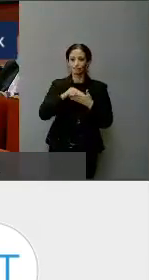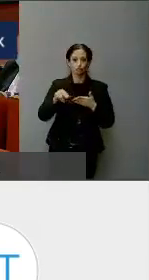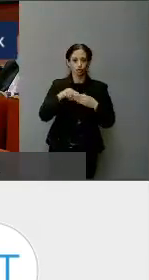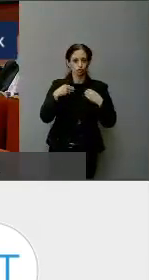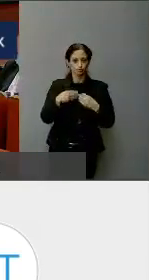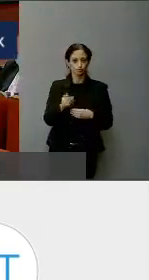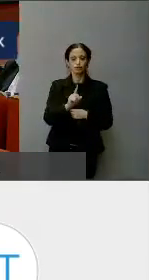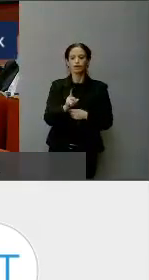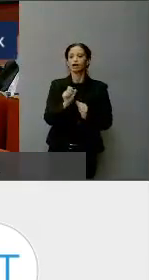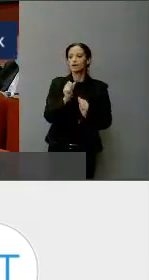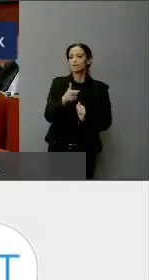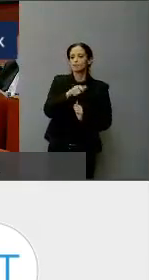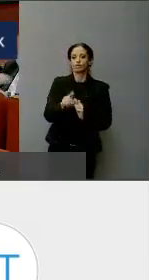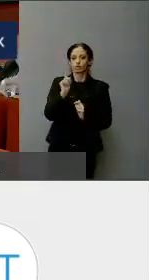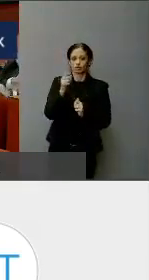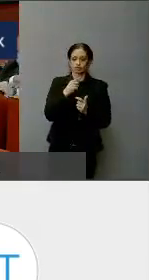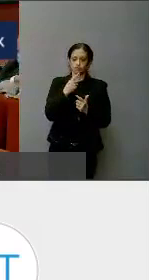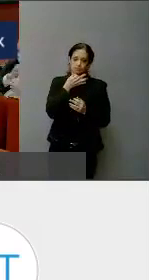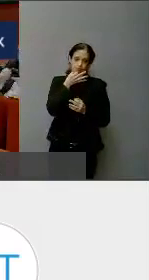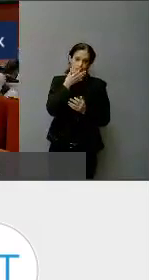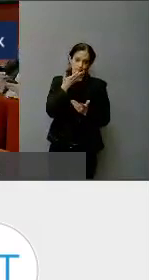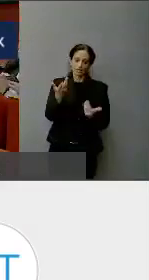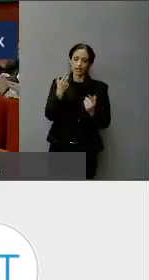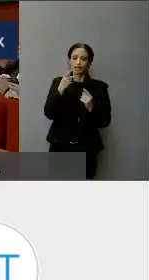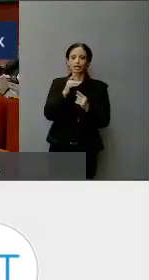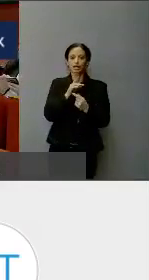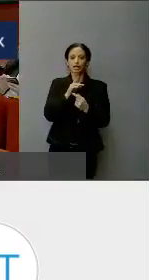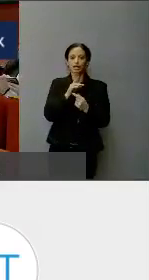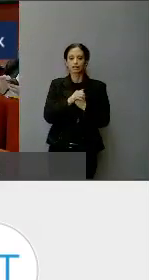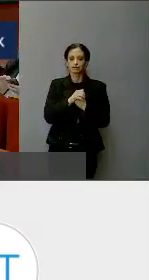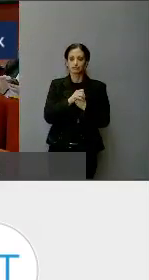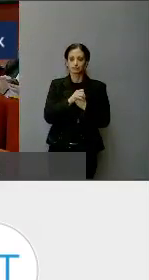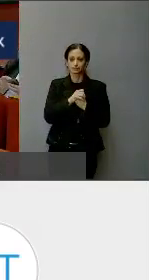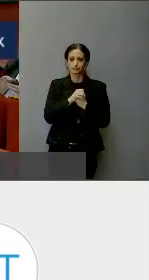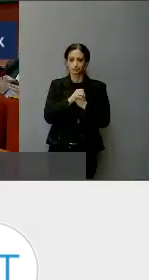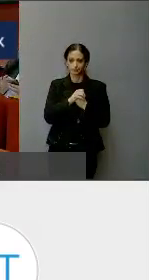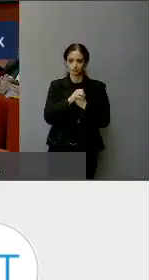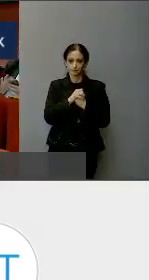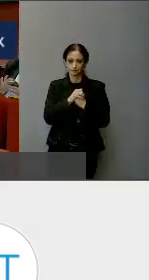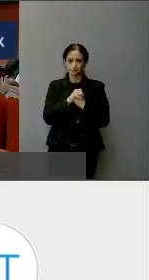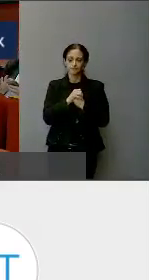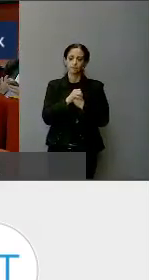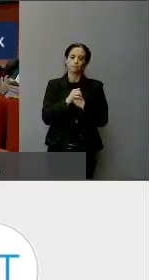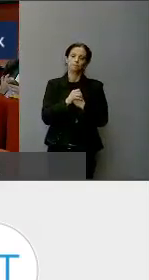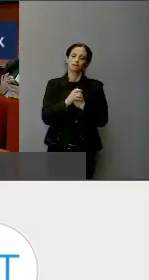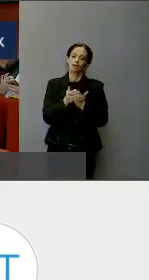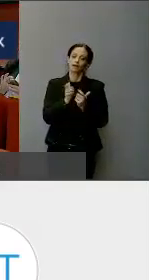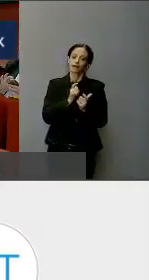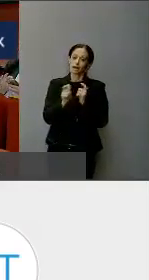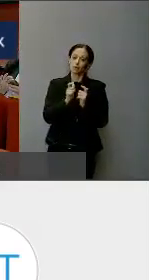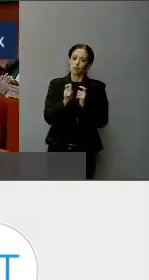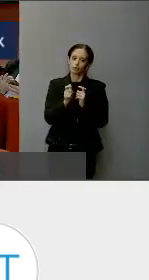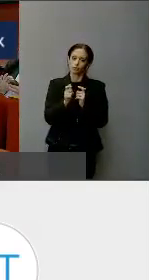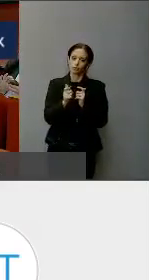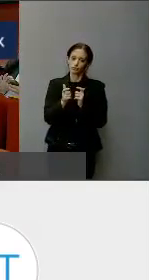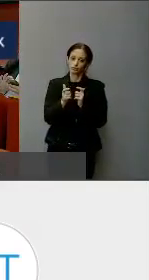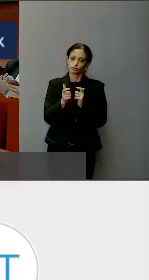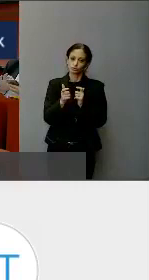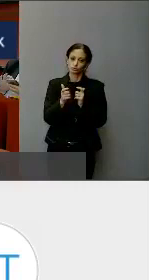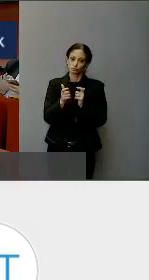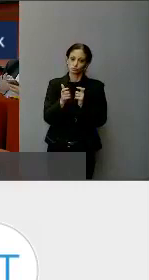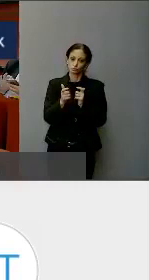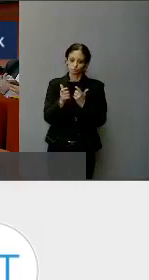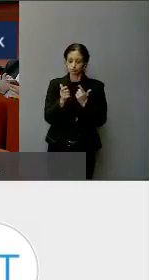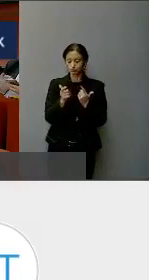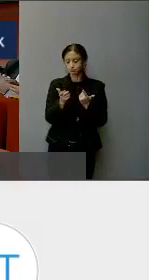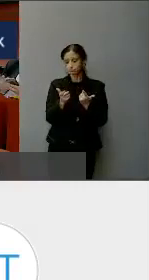però ma che chiarisce nel senso che non è che si partecipa non partecipano voto fa la differenza ma il rapporto anche tra virgolette